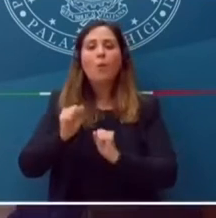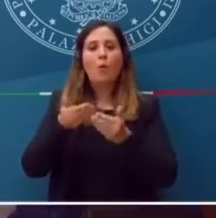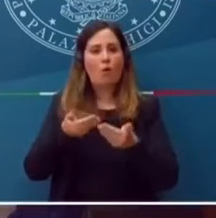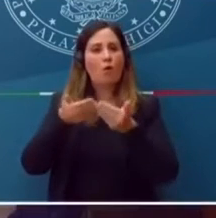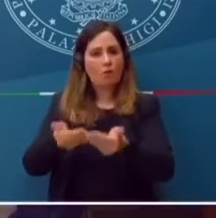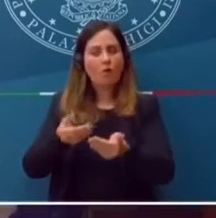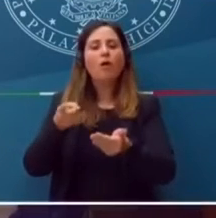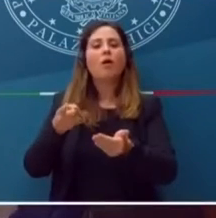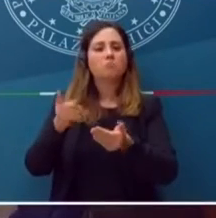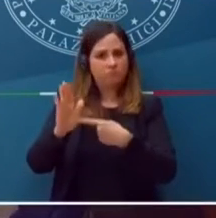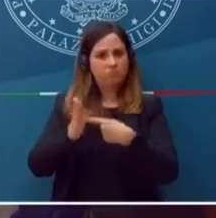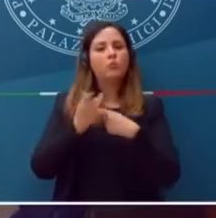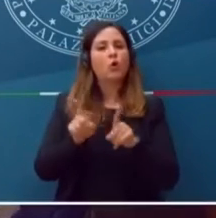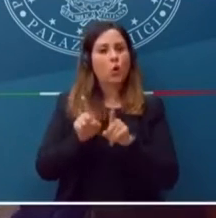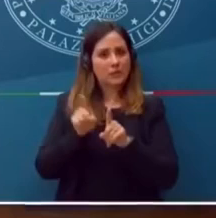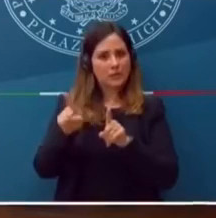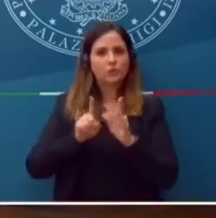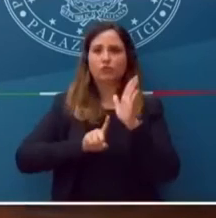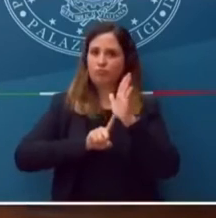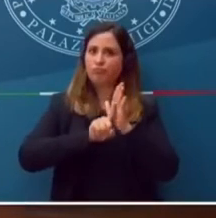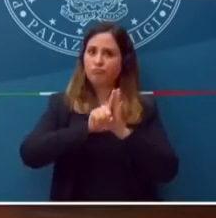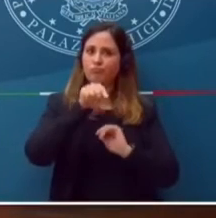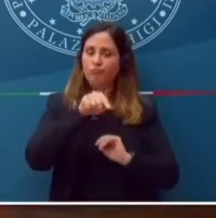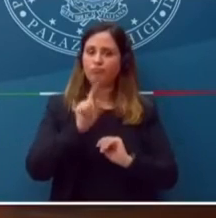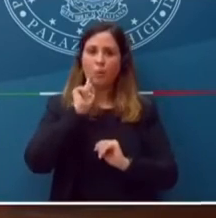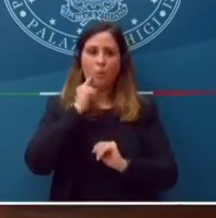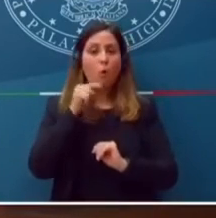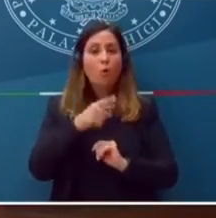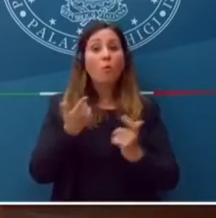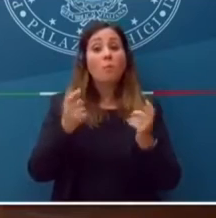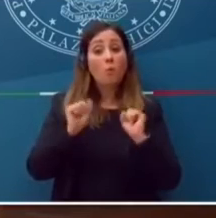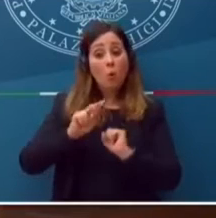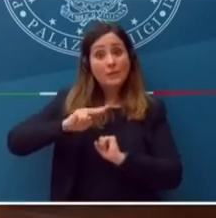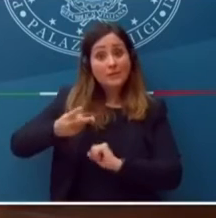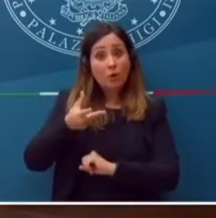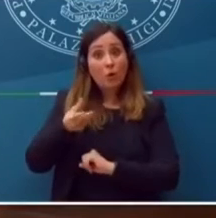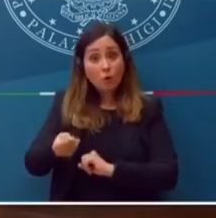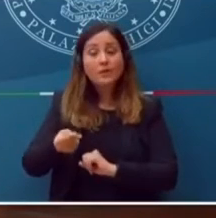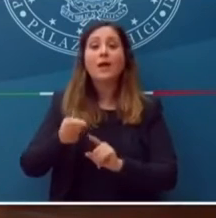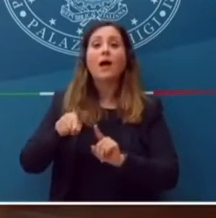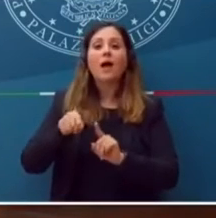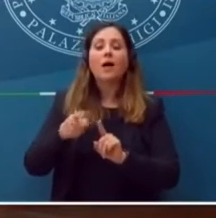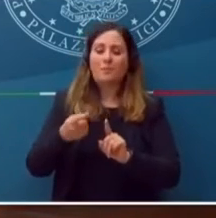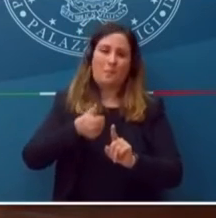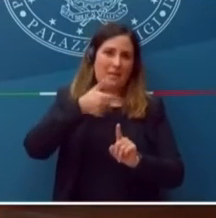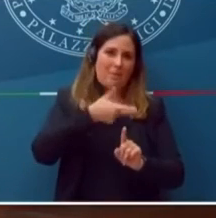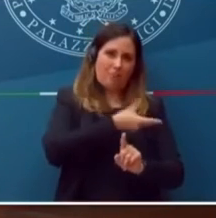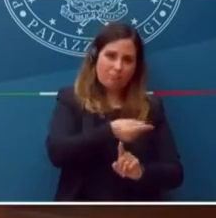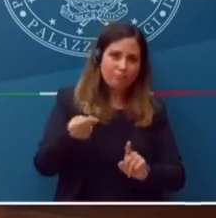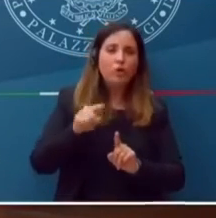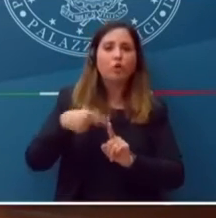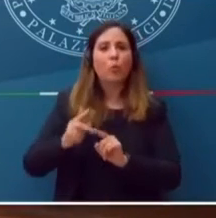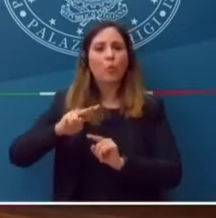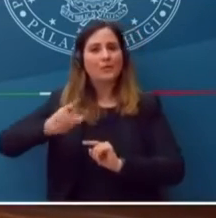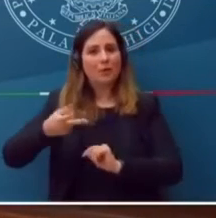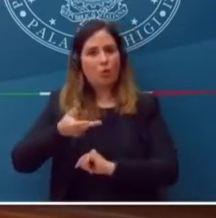riflessione su estendere la prima dose a più persone possibile per poi, diciamo, posticipare la seconda. E poi brevemente